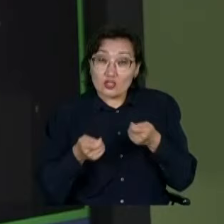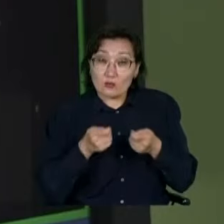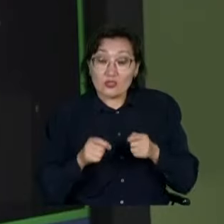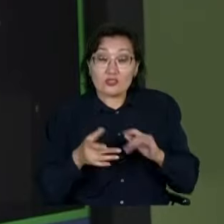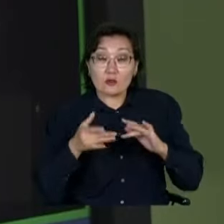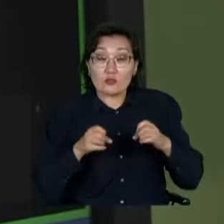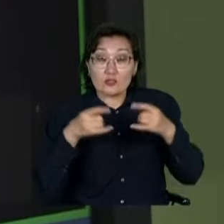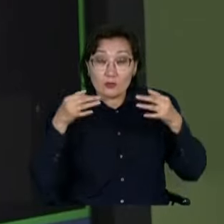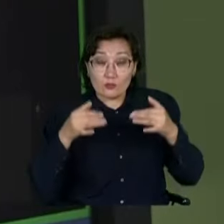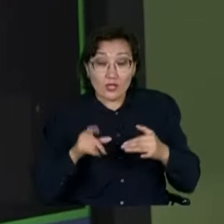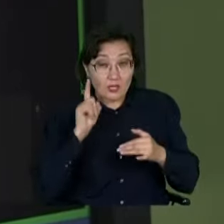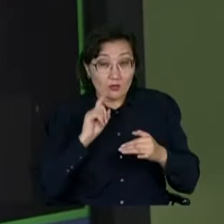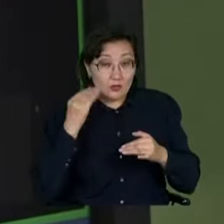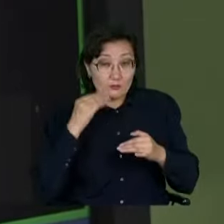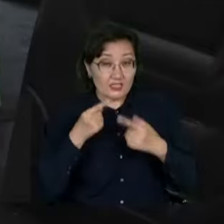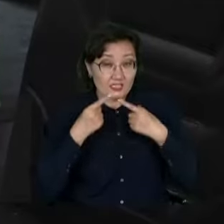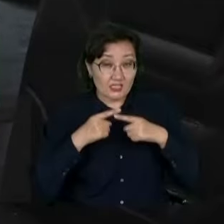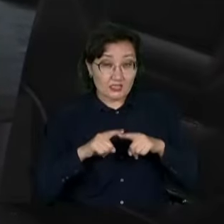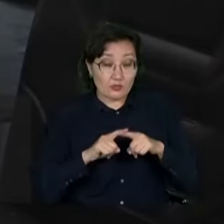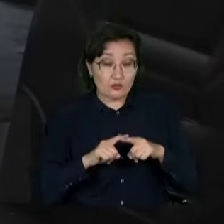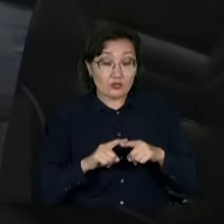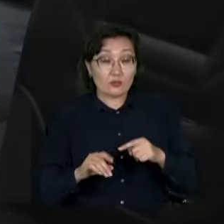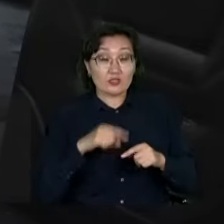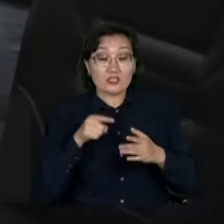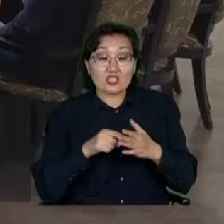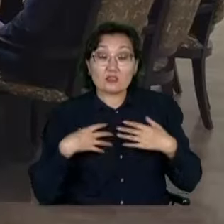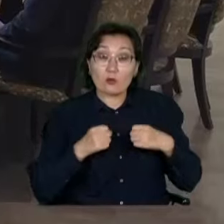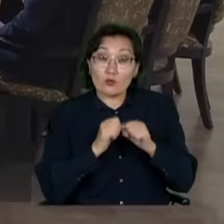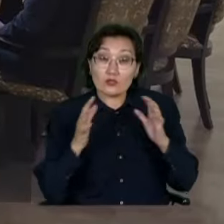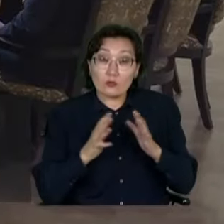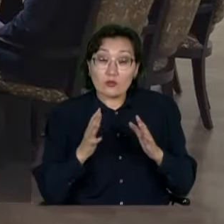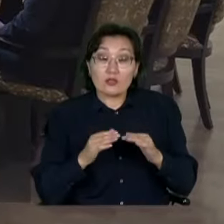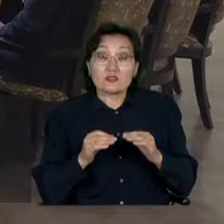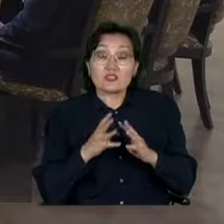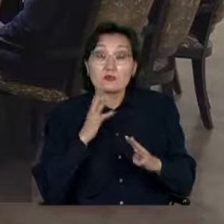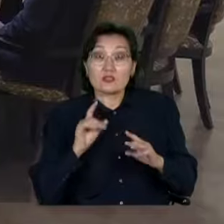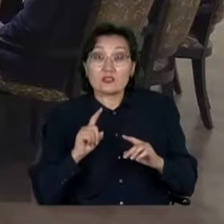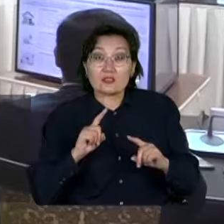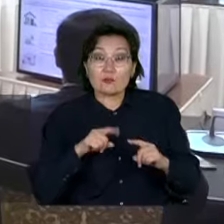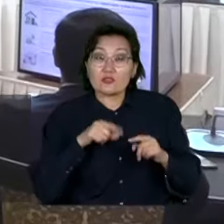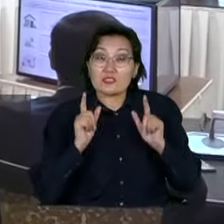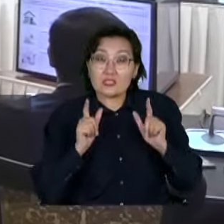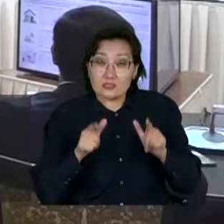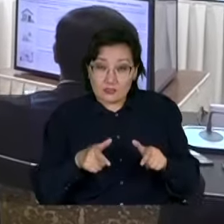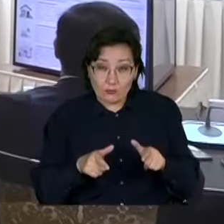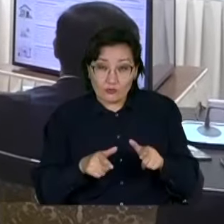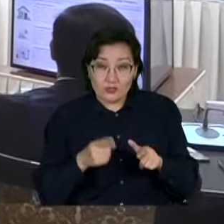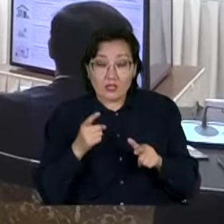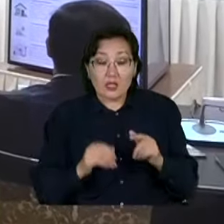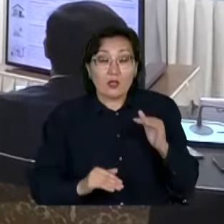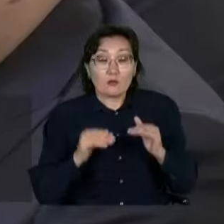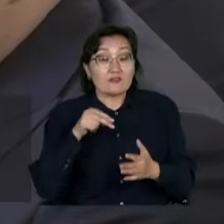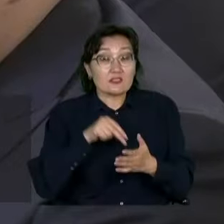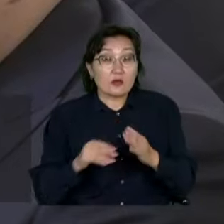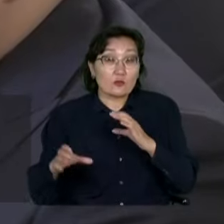Основной критерий – комфорт, качество и технологичность. Помимо вопросов здравоохранения, на внеочередной сессии согласовано повышение тарифа на проезд в